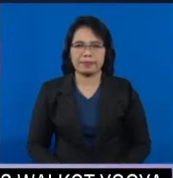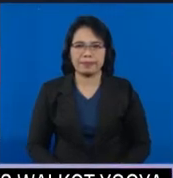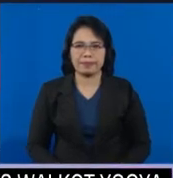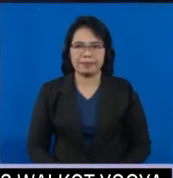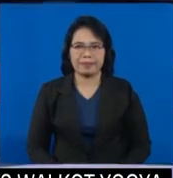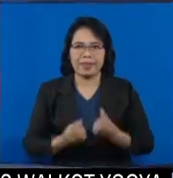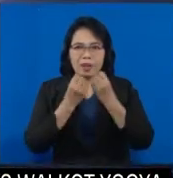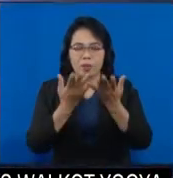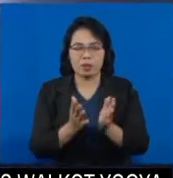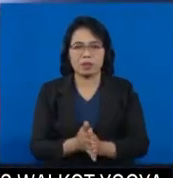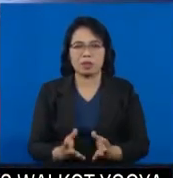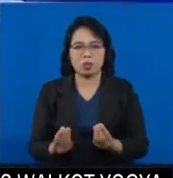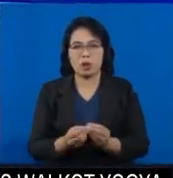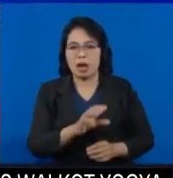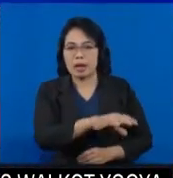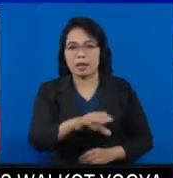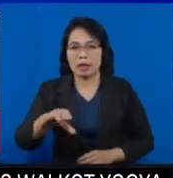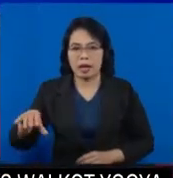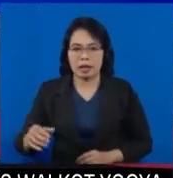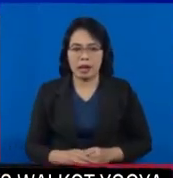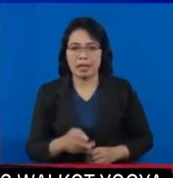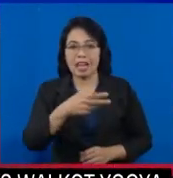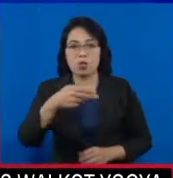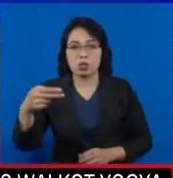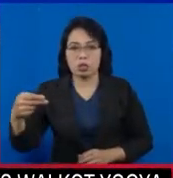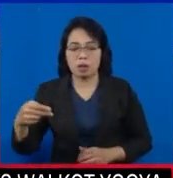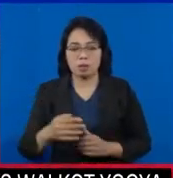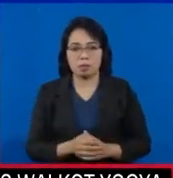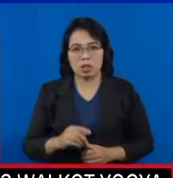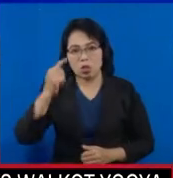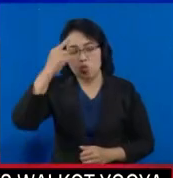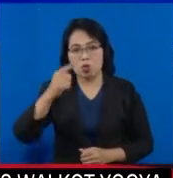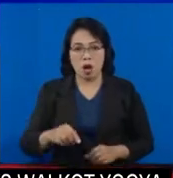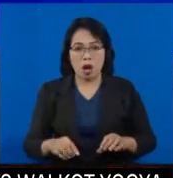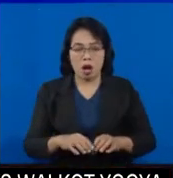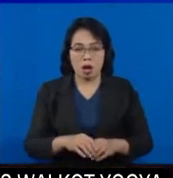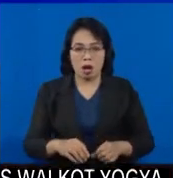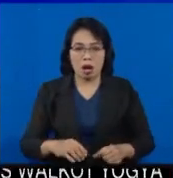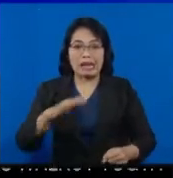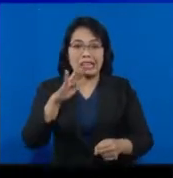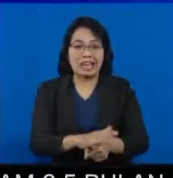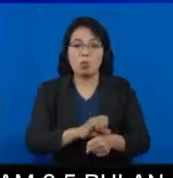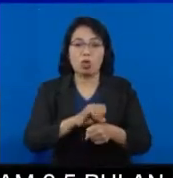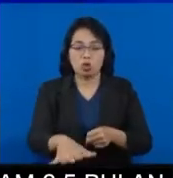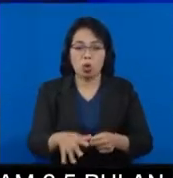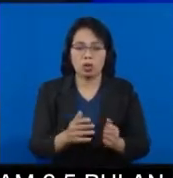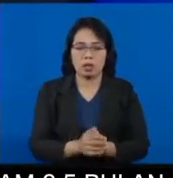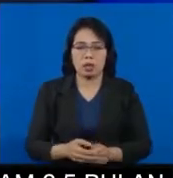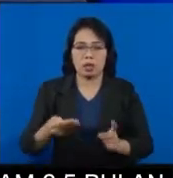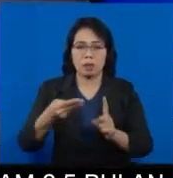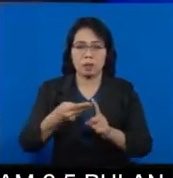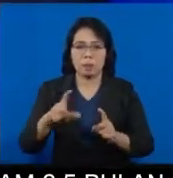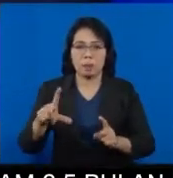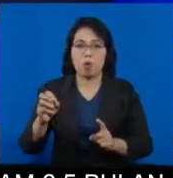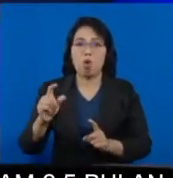Kita ke informasi dari sejumlah daerah di tanah air. Yang pertama diduga akibat kebocoran gas, sebuah rumah makan di Blora, Jawa Tengah terbakar. Tidak